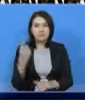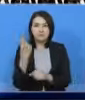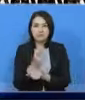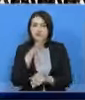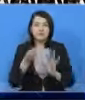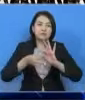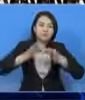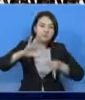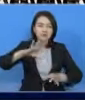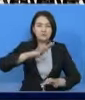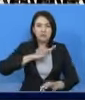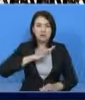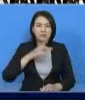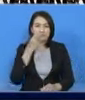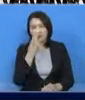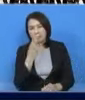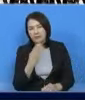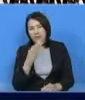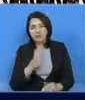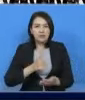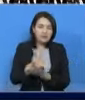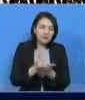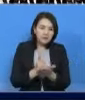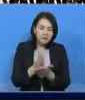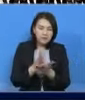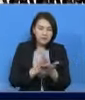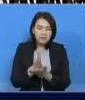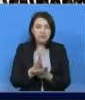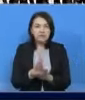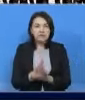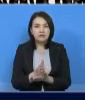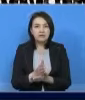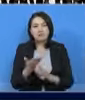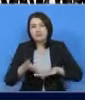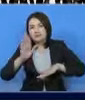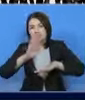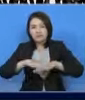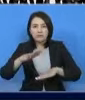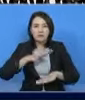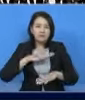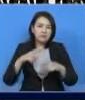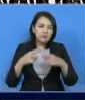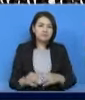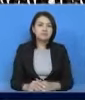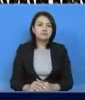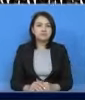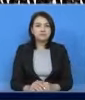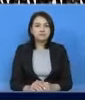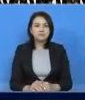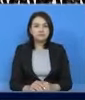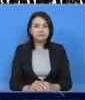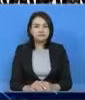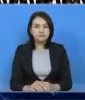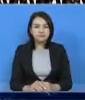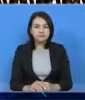было сложно привыкать к службе. Вот. Ну, нагрузки были, потому что на гражданке совсем другое чувство было работы.